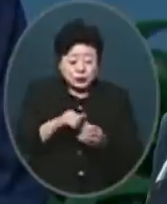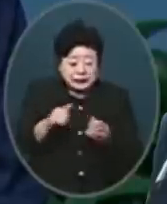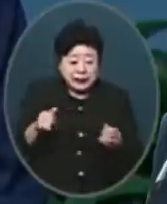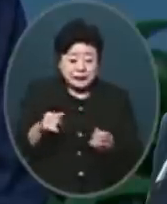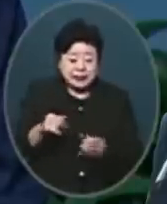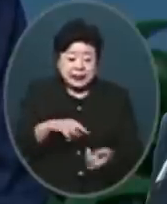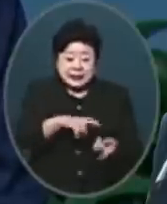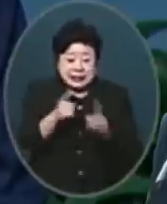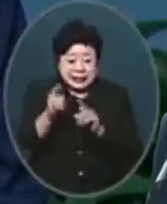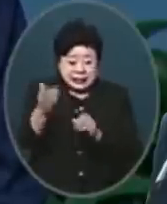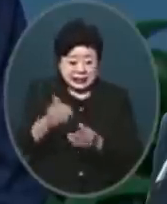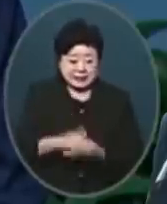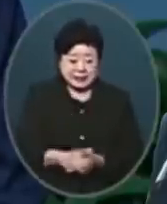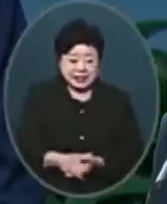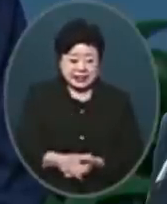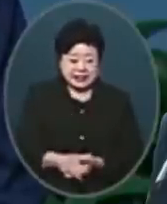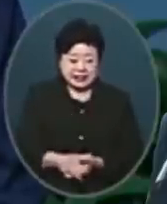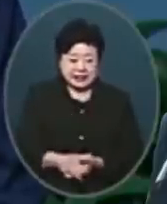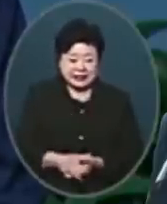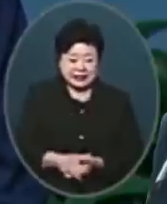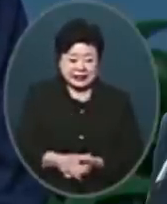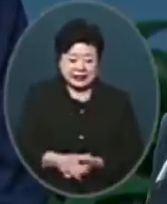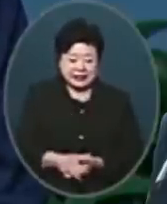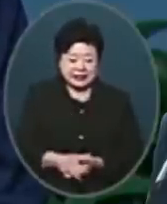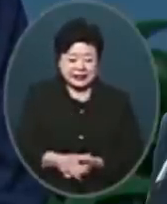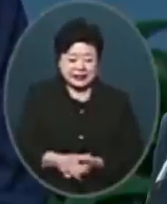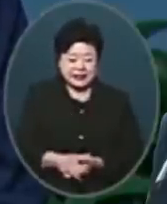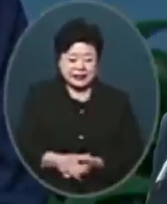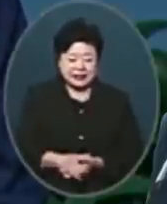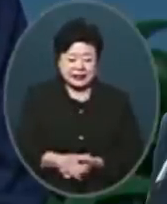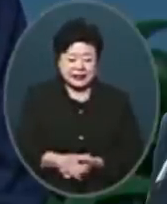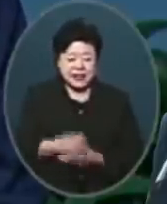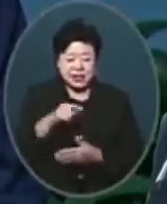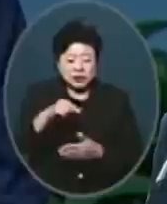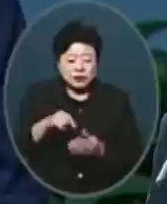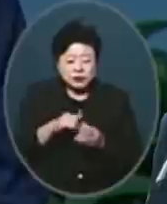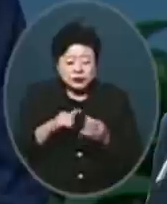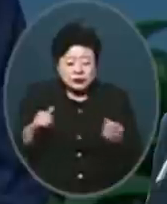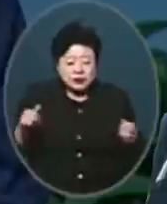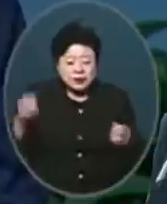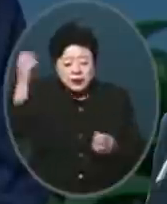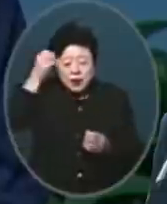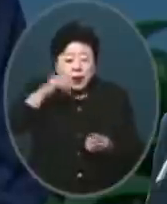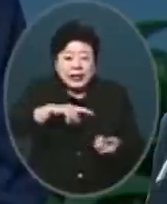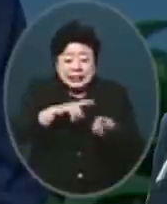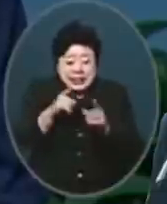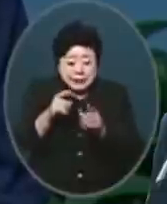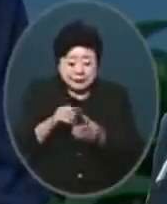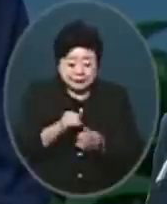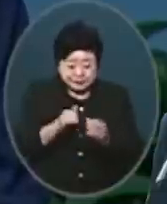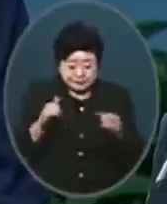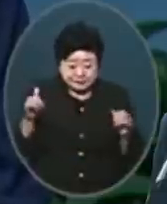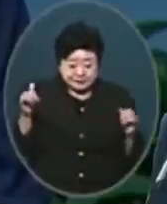살아나는 것입니다. 그 사람은 육체의 사람이고 속사람은 우리 영혼의 사람인데